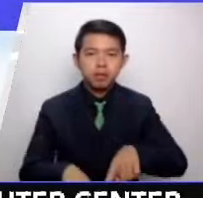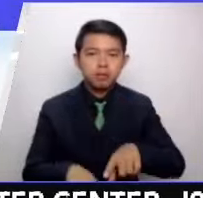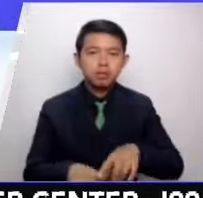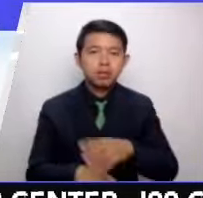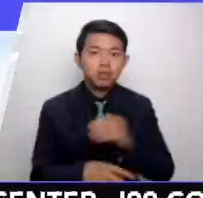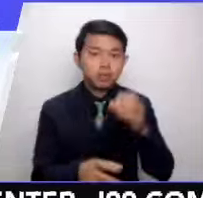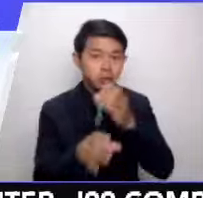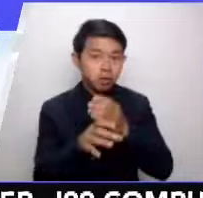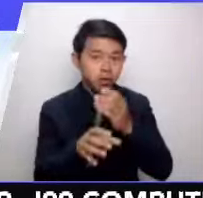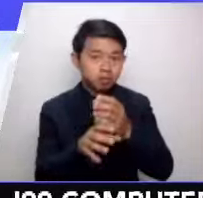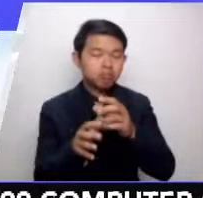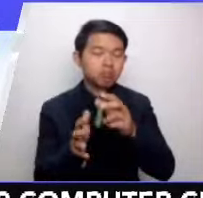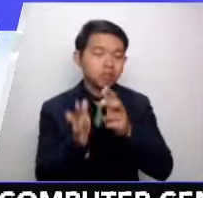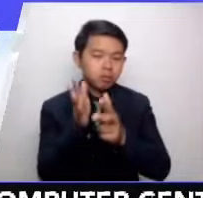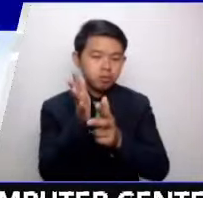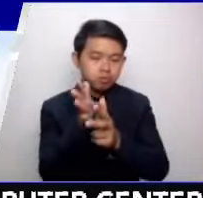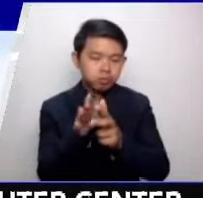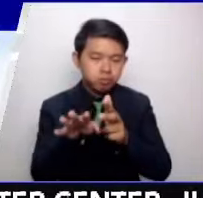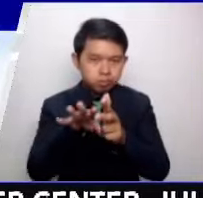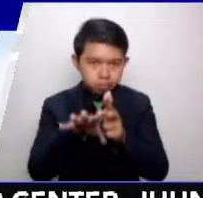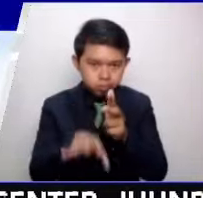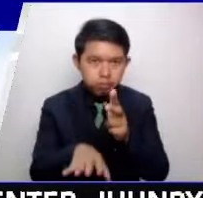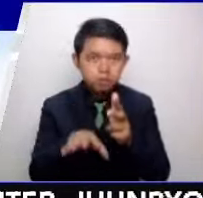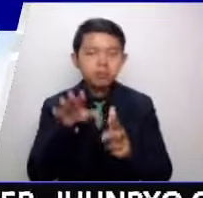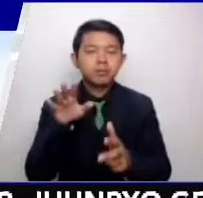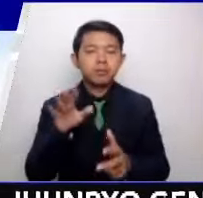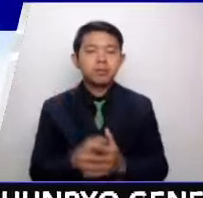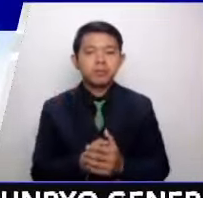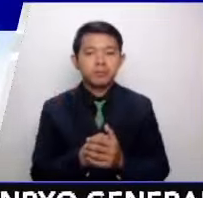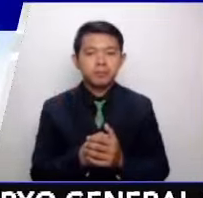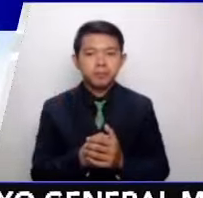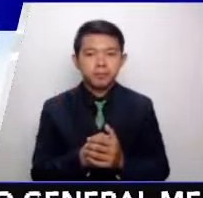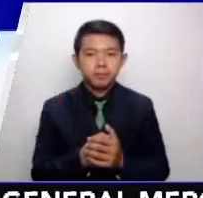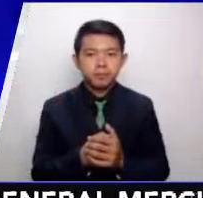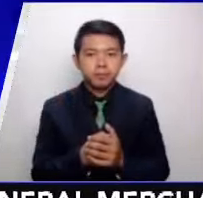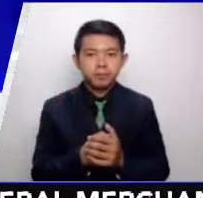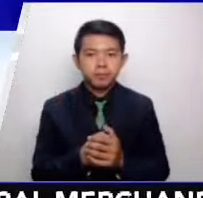May mga residente ring sumuong sa baha para lang makauwi.